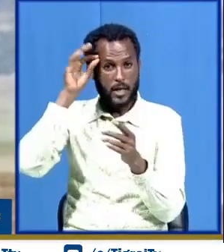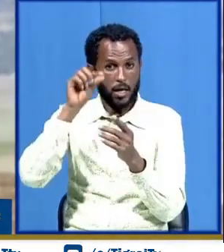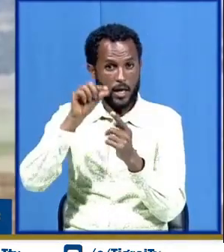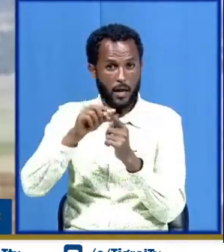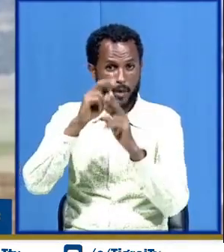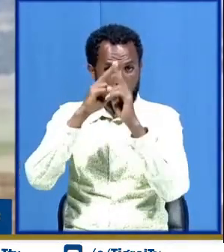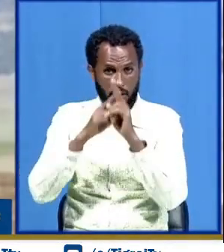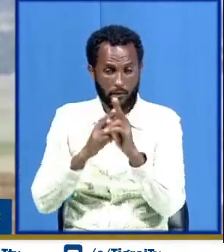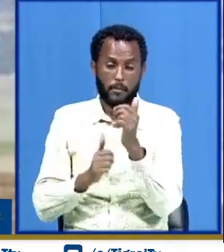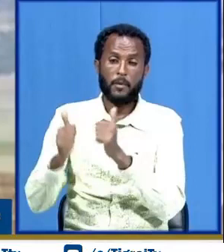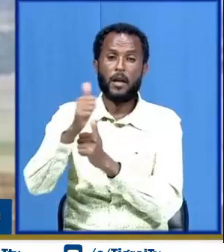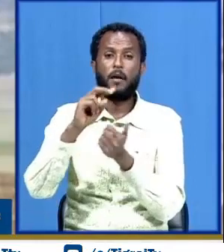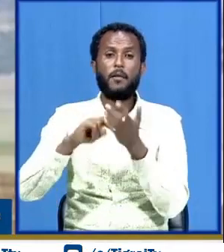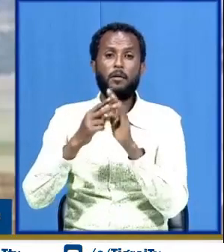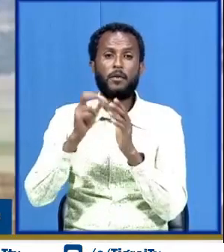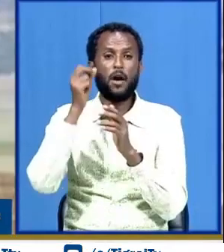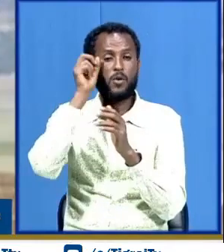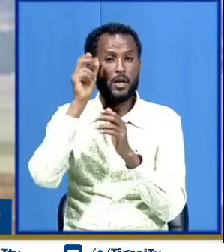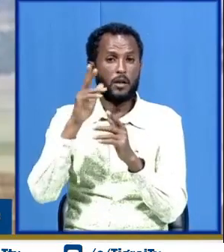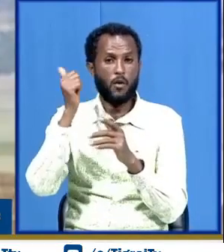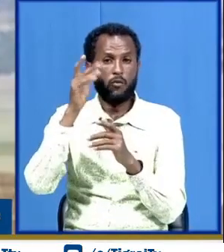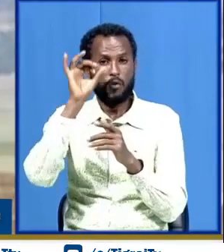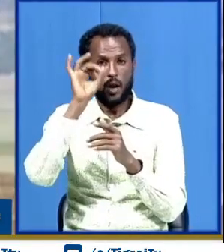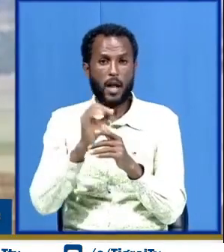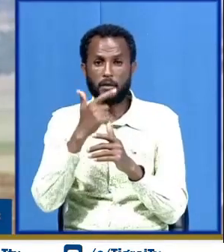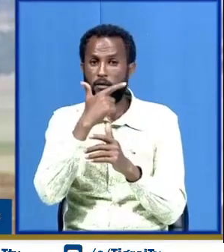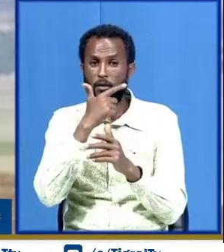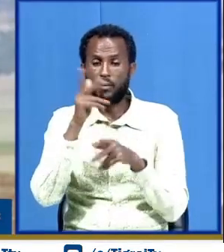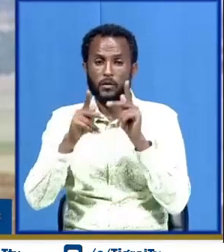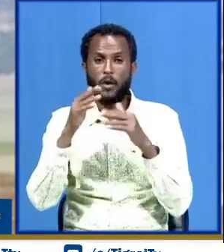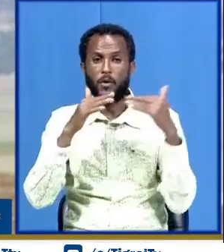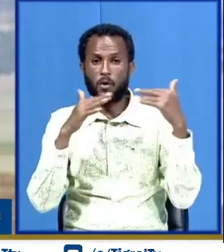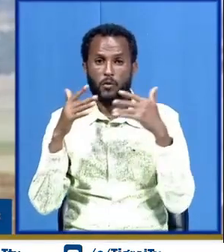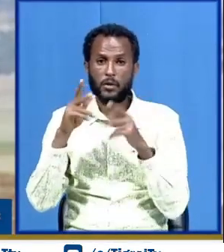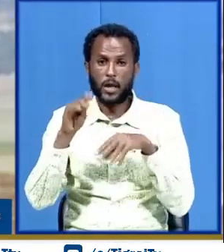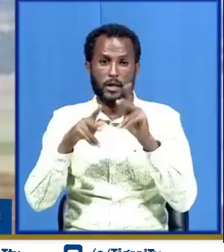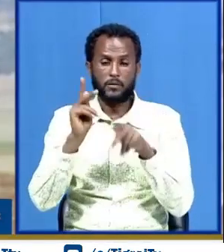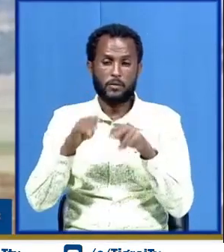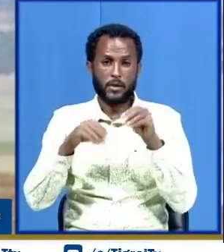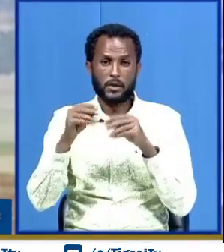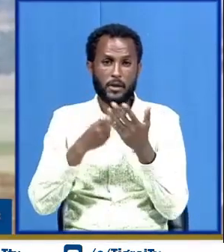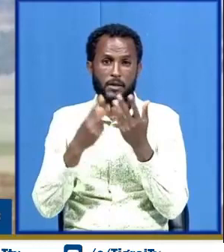ክብሪ ምሕላፍ ማለት እዩ ኣብ ወረዳ ኦፍላ ዝተዓዘብናዮ ህዝባዊ ኩናት ወይ ድማ ናይ ህዝቢ ምንቅስቃስ ድማ